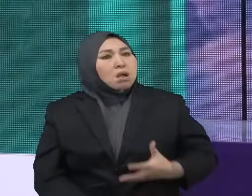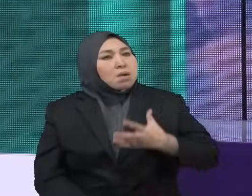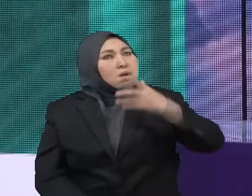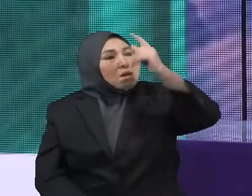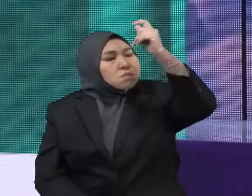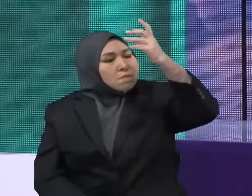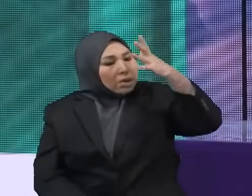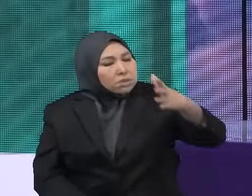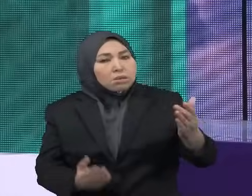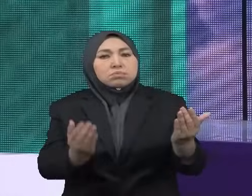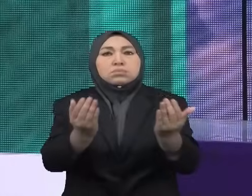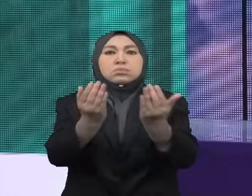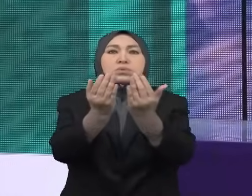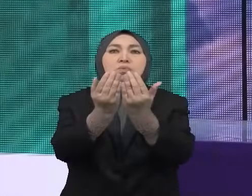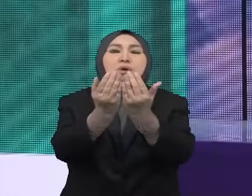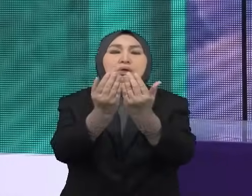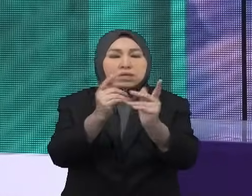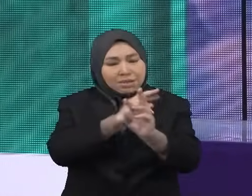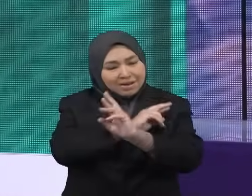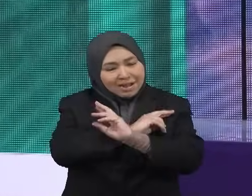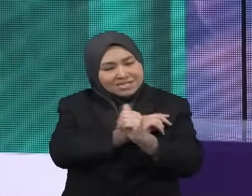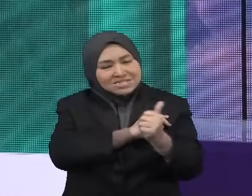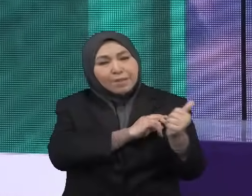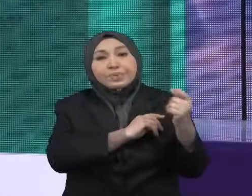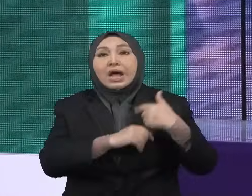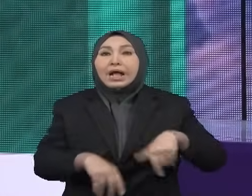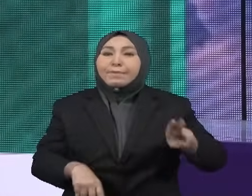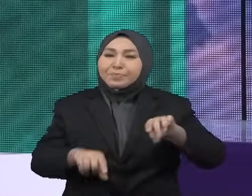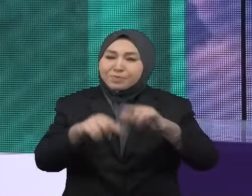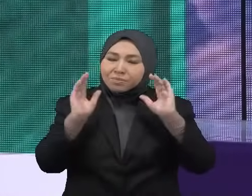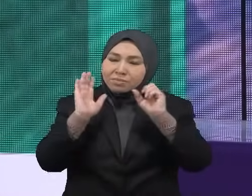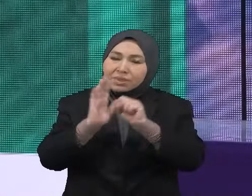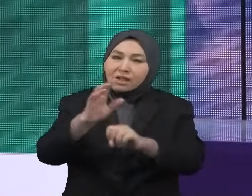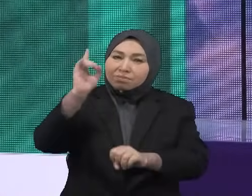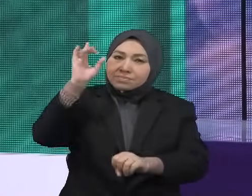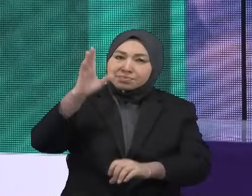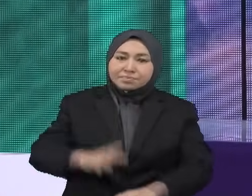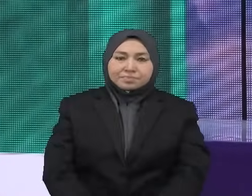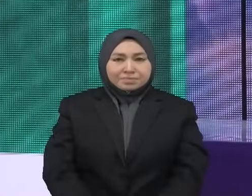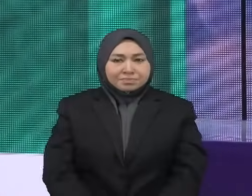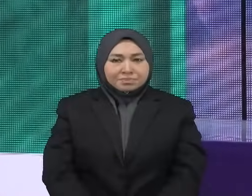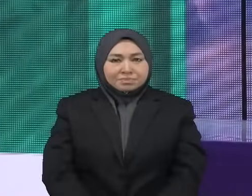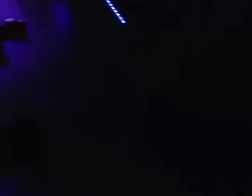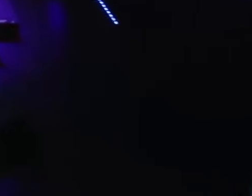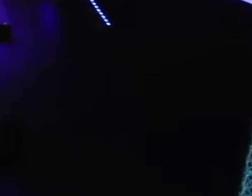membawa pada doa Nabi Musa. Namun kita berehat dahulu. My Quran Time, Quran Salat Infaq, insyaAllah.